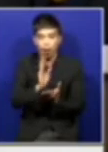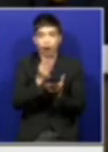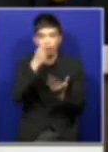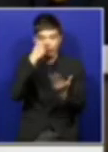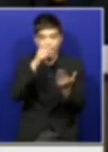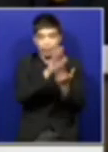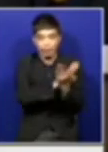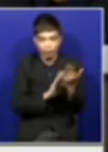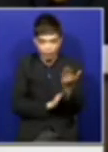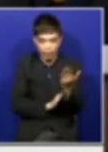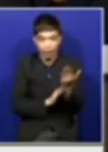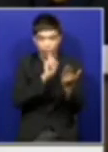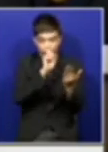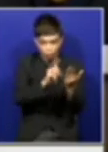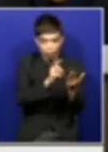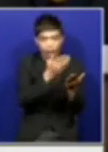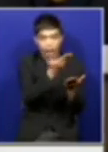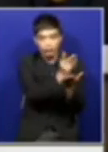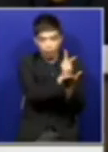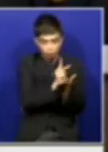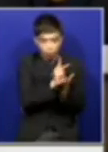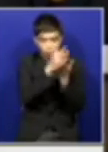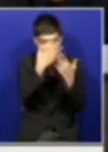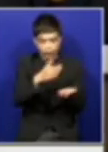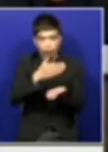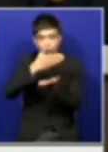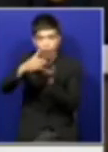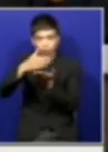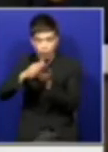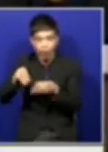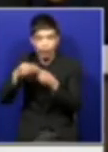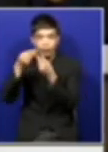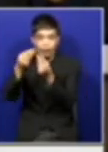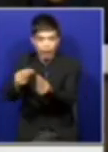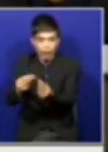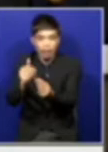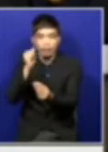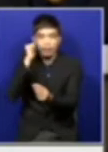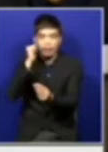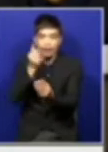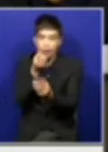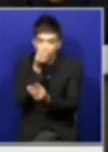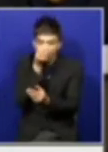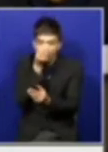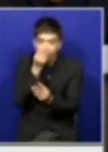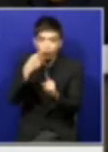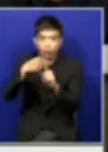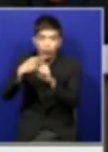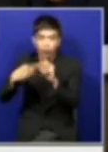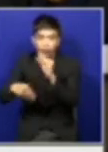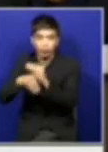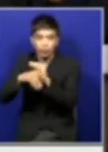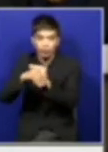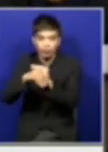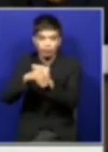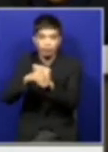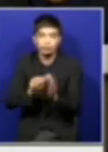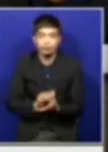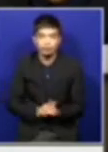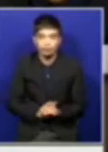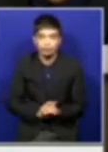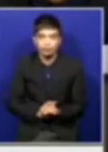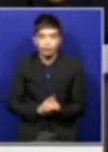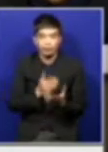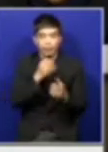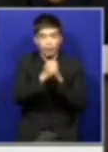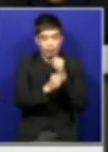ต้องชำระคืนทั้งเงินต้นและเงินดอกเบี้ยจากเงินที่ตั้งไว้ในงบประมาณรายจ่ายประจำปีก็